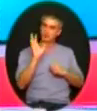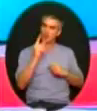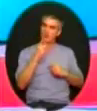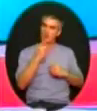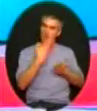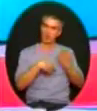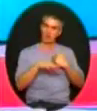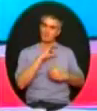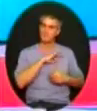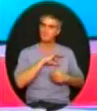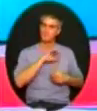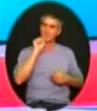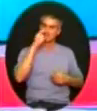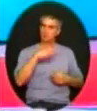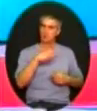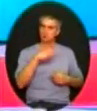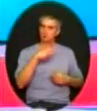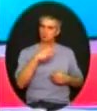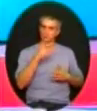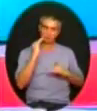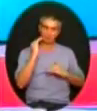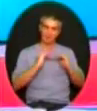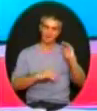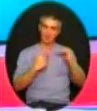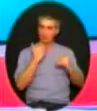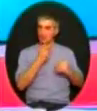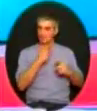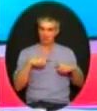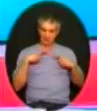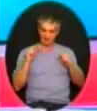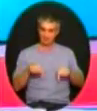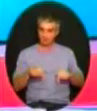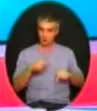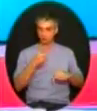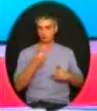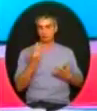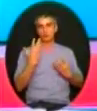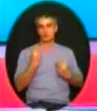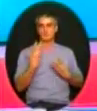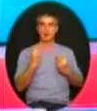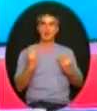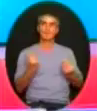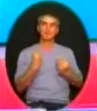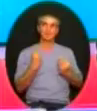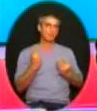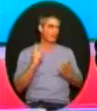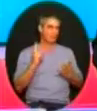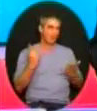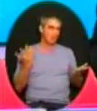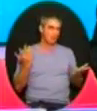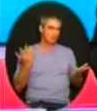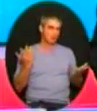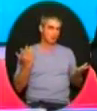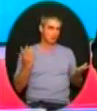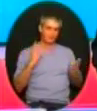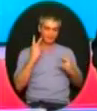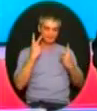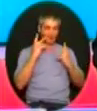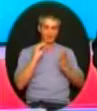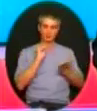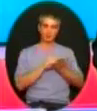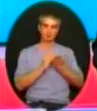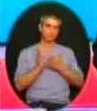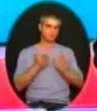יוצאי ברית המועצות שמופלים לרעה, כלומר, הם חיים פה, הם טובים להרבה מאוד דברים, אבל מעמדם לא